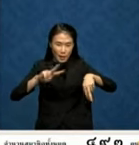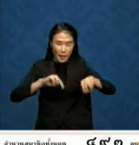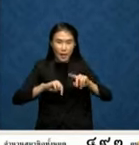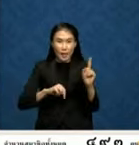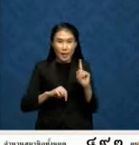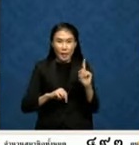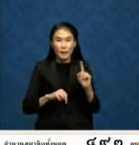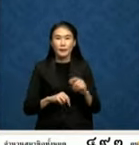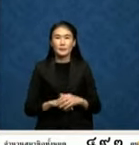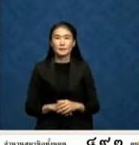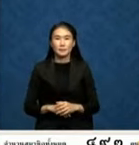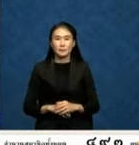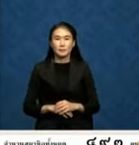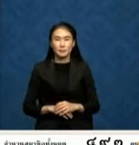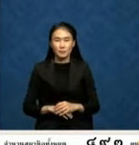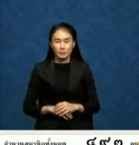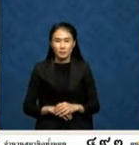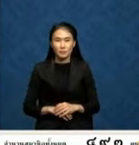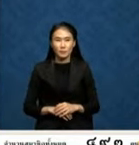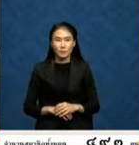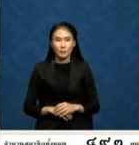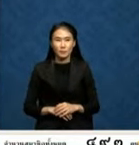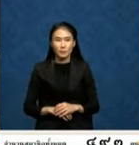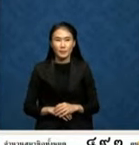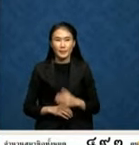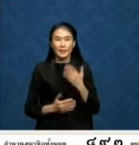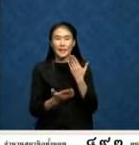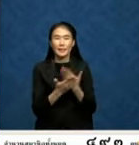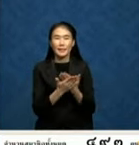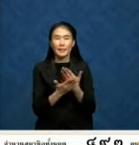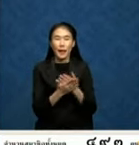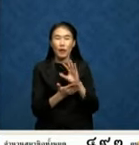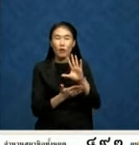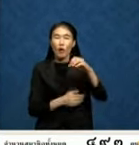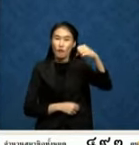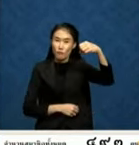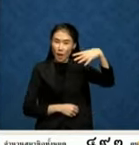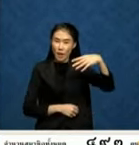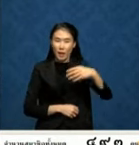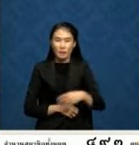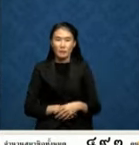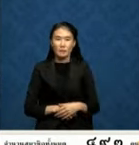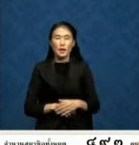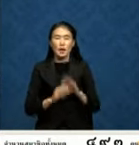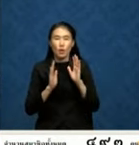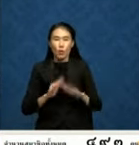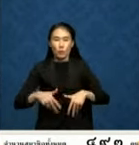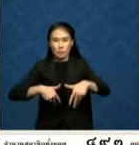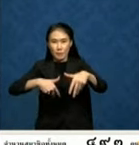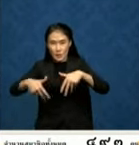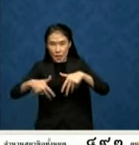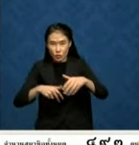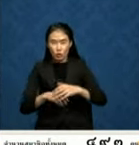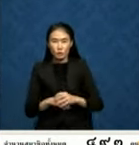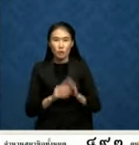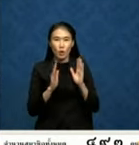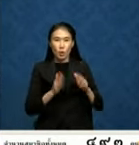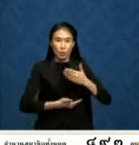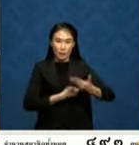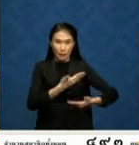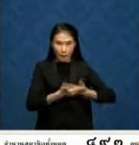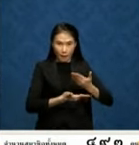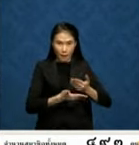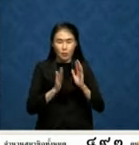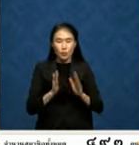ในเรื่องของอัตรานะครับของค่าไฟนะครับให้เกิดความเป็นธรรมนะครับทั้งต่อผู้ผลิตนะครับแล้วก็ผู้บ